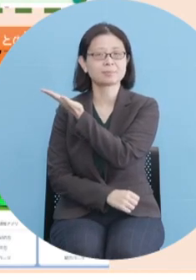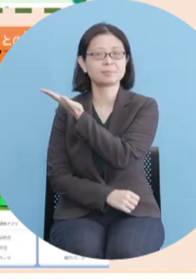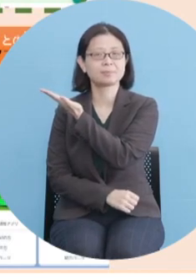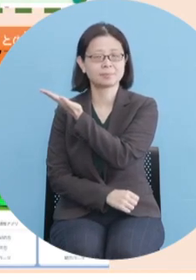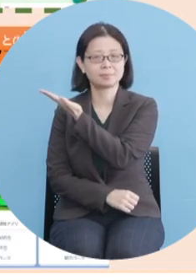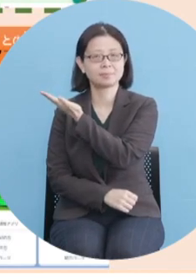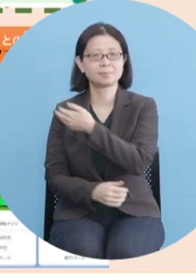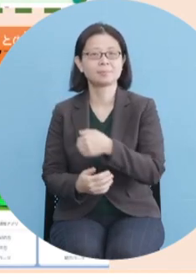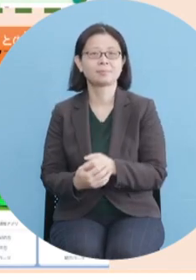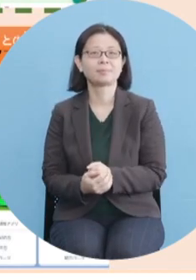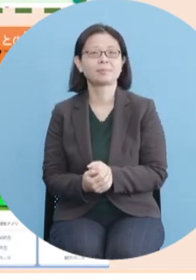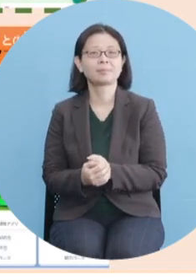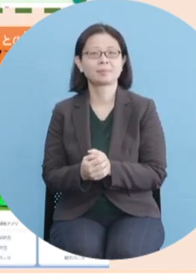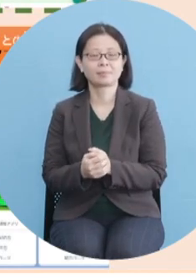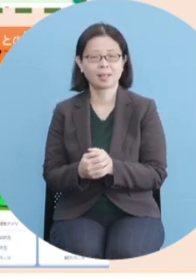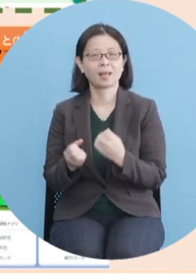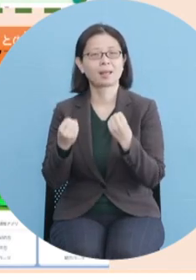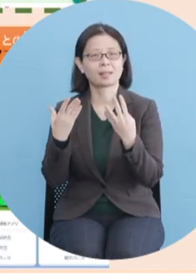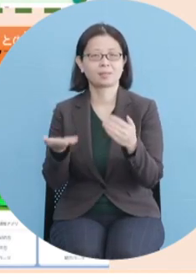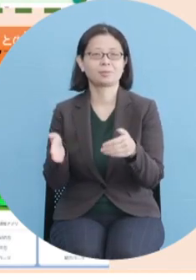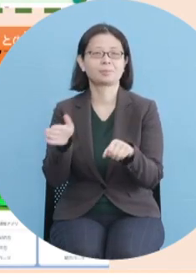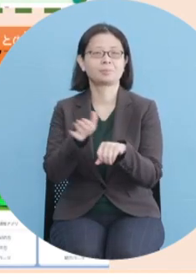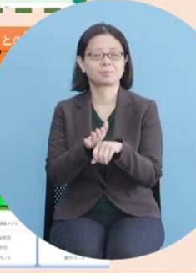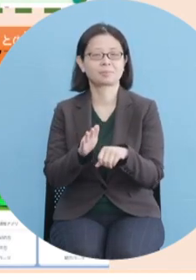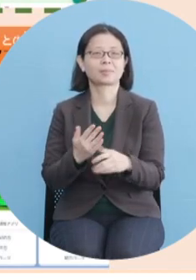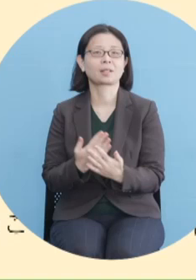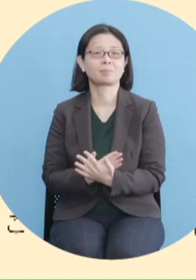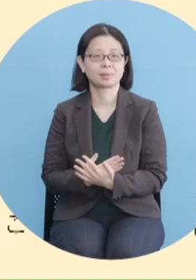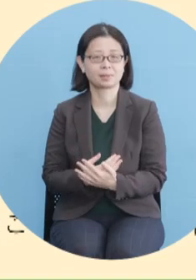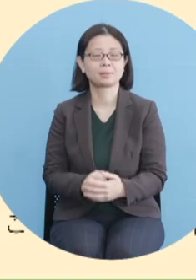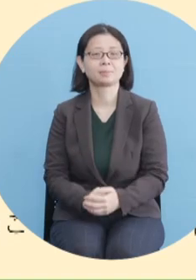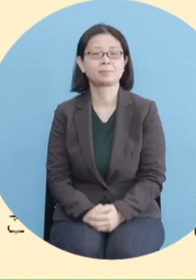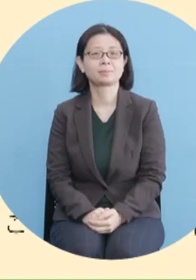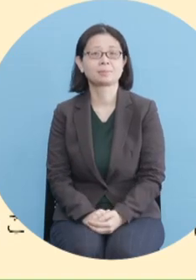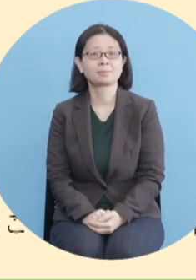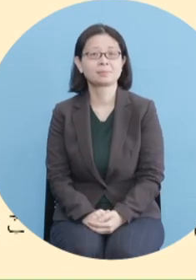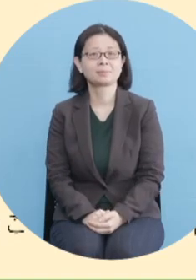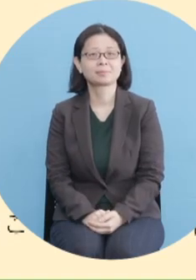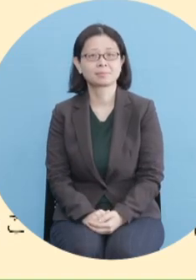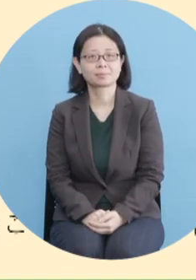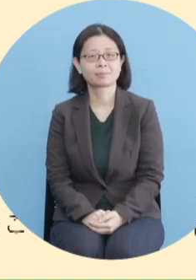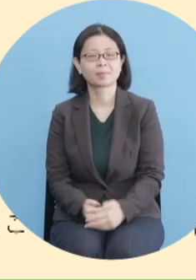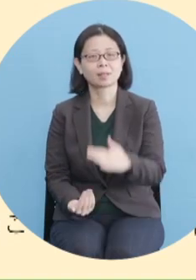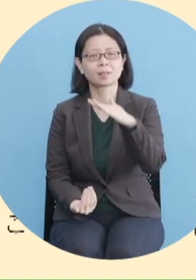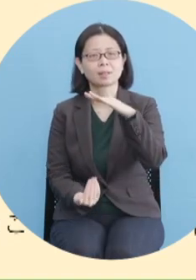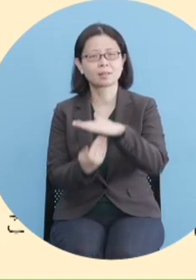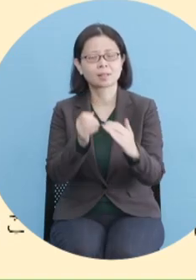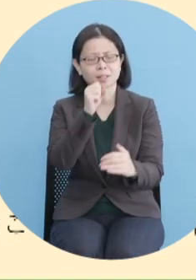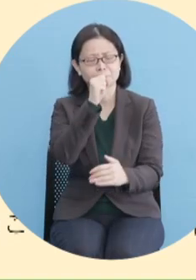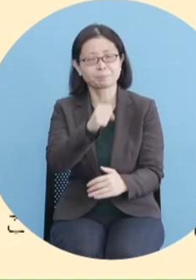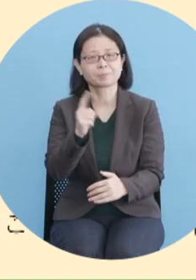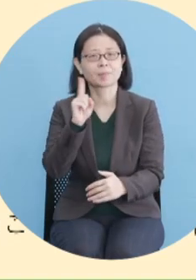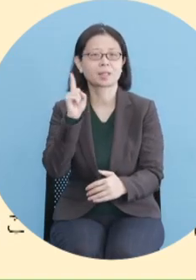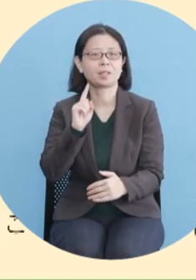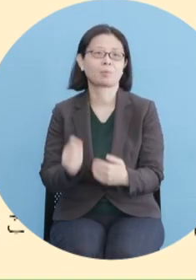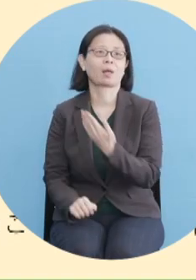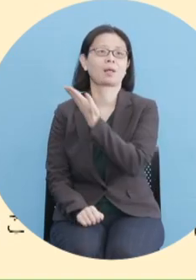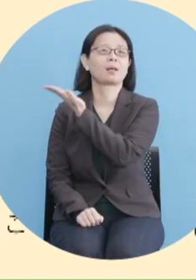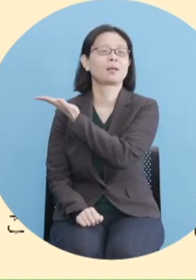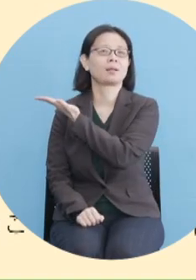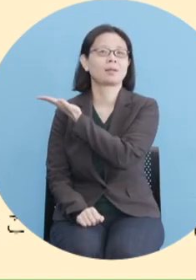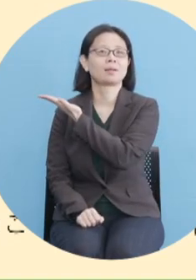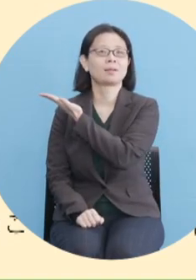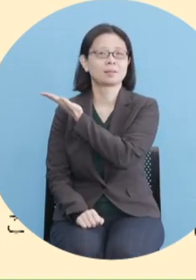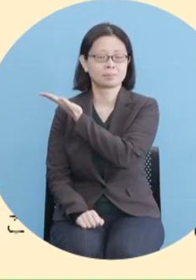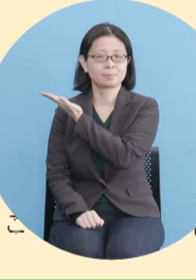の連携こういったところも追加をしいたしておりますえ1番の売りはこちらになろうかなと思っております